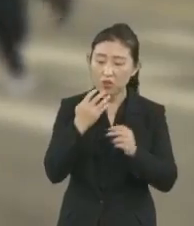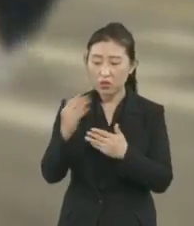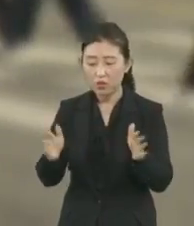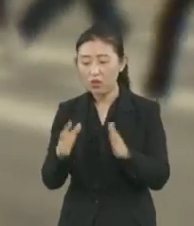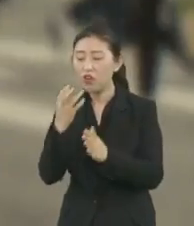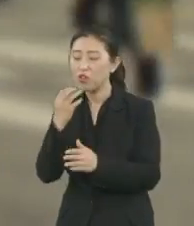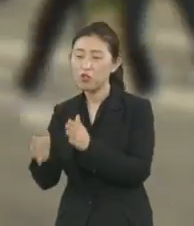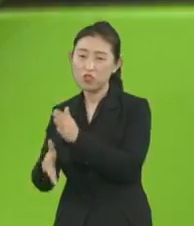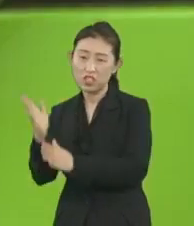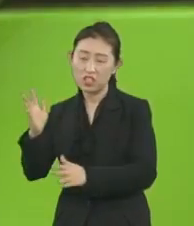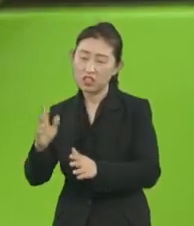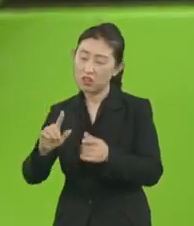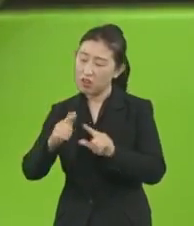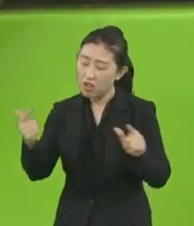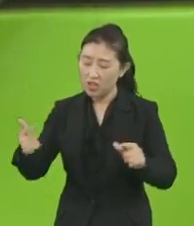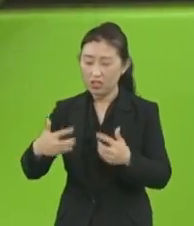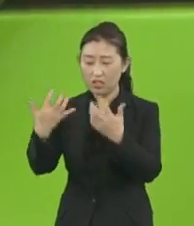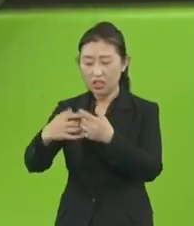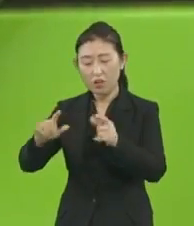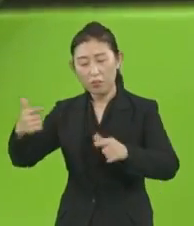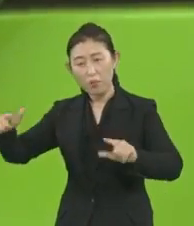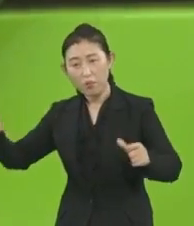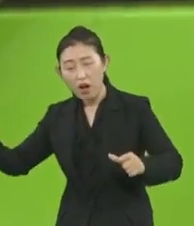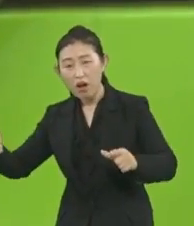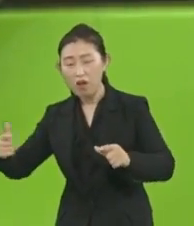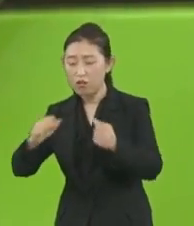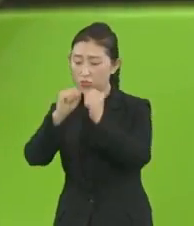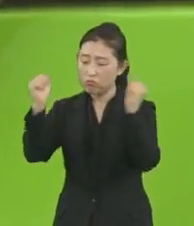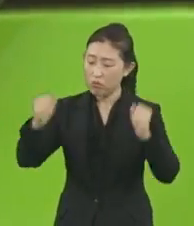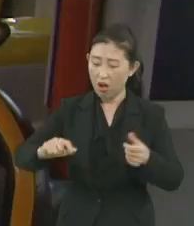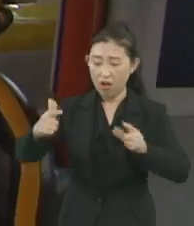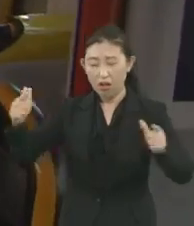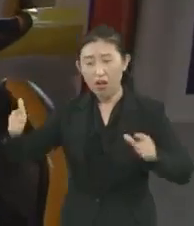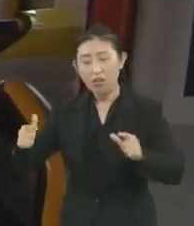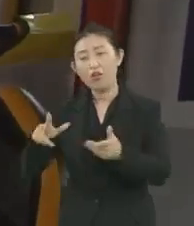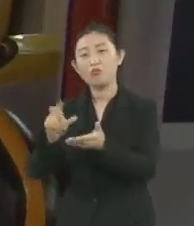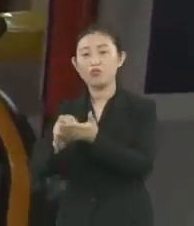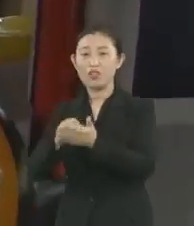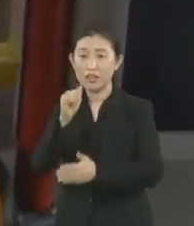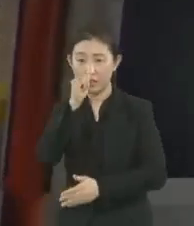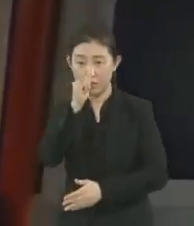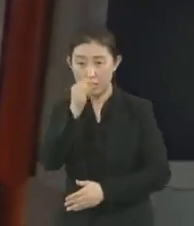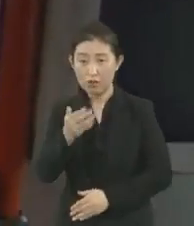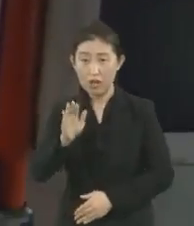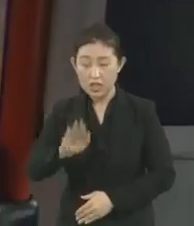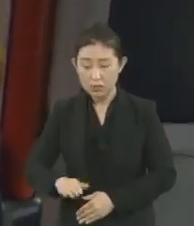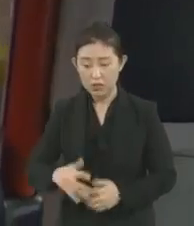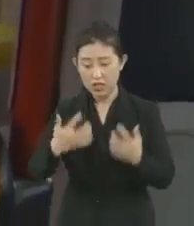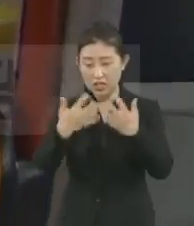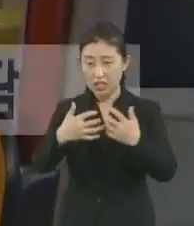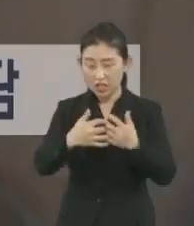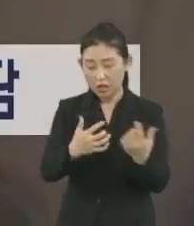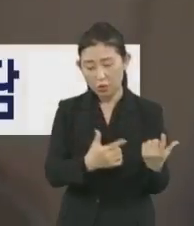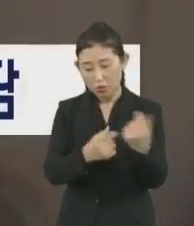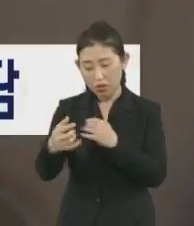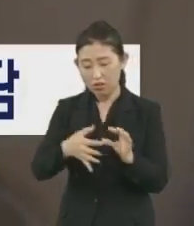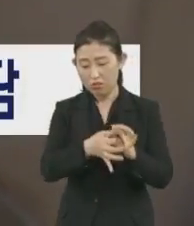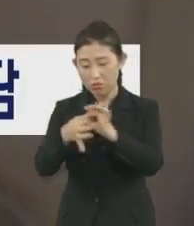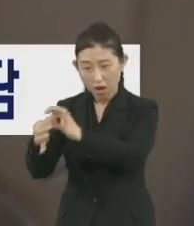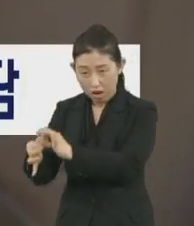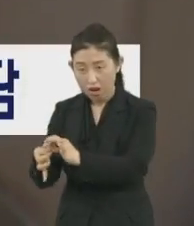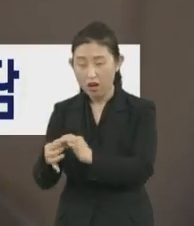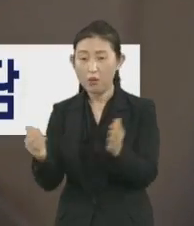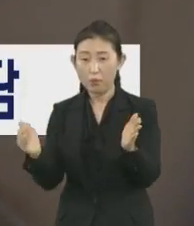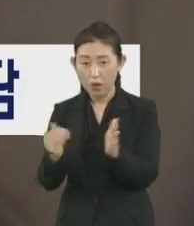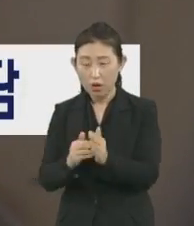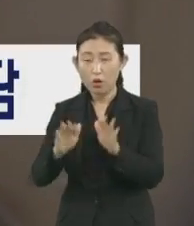데다 환승 시스템 단말기가 달라 시행에 어려움을 겪어왔습니다. 하지만 단말기 상호 연결 시스템 구축에 시도 간